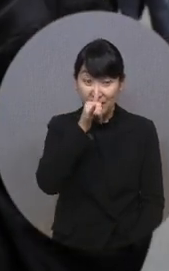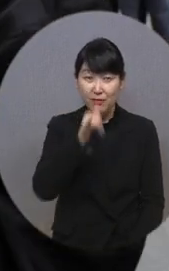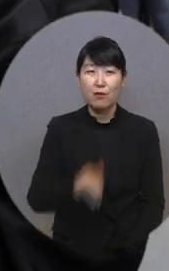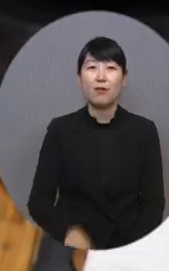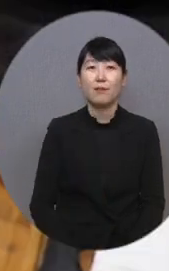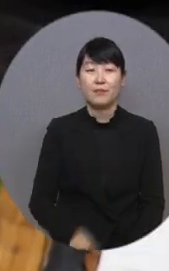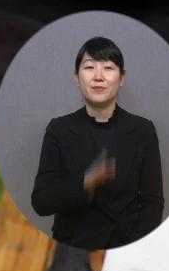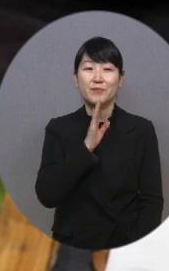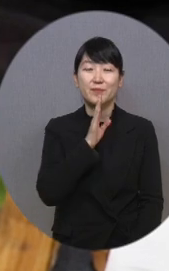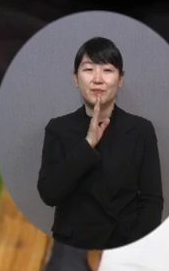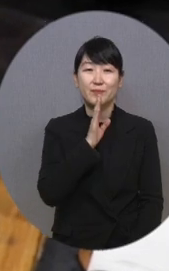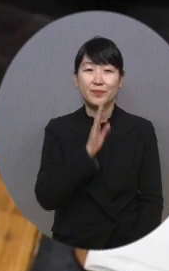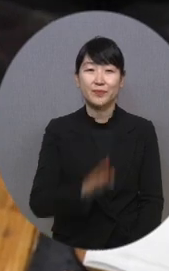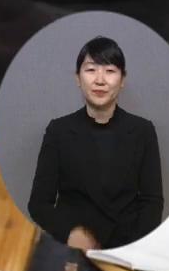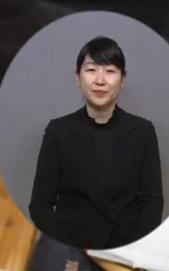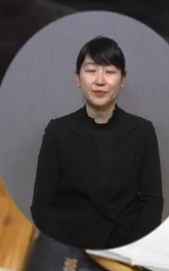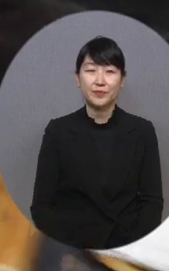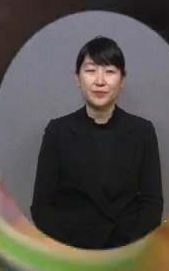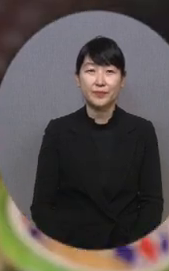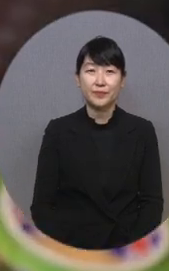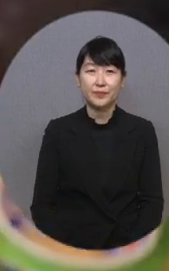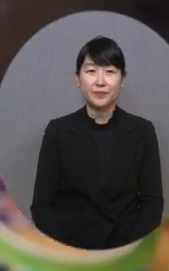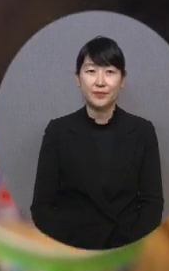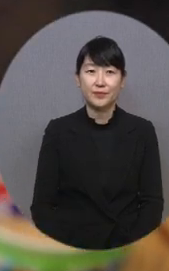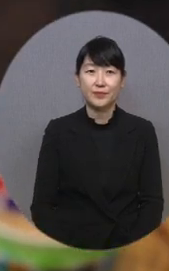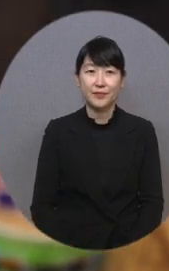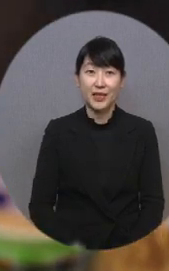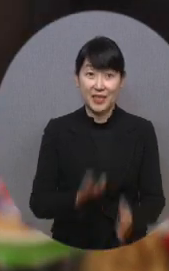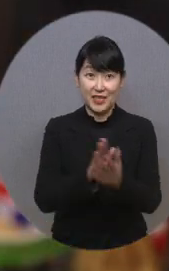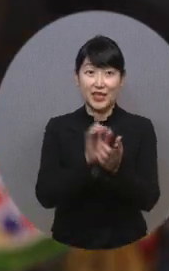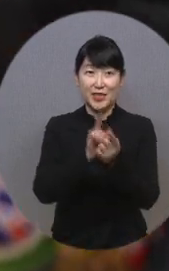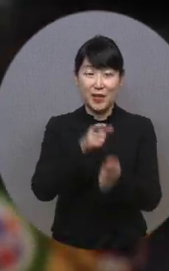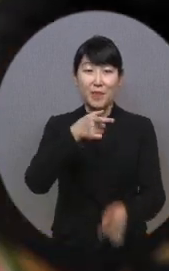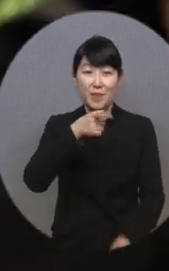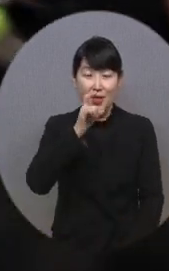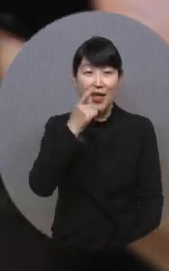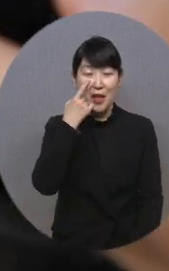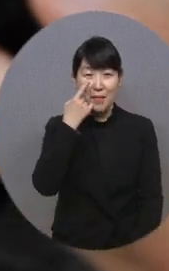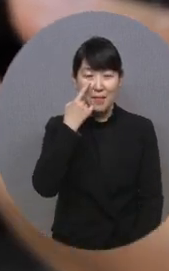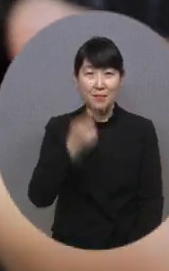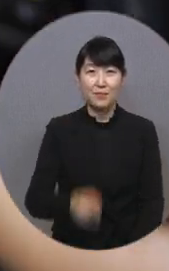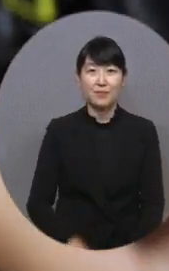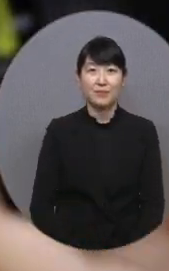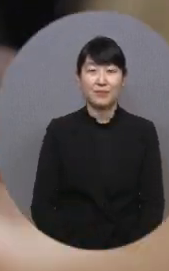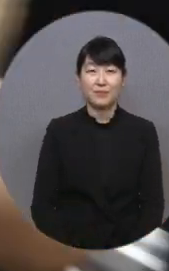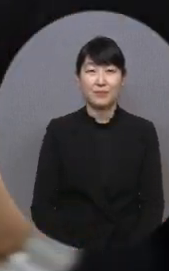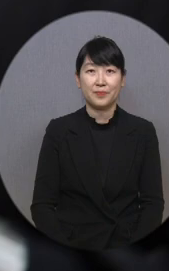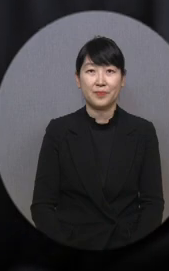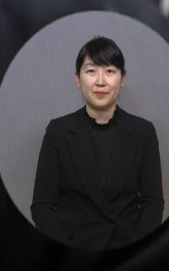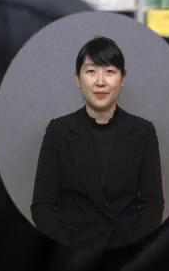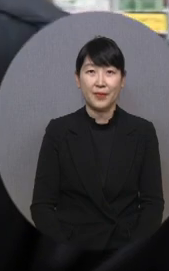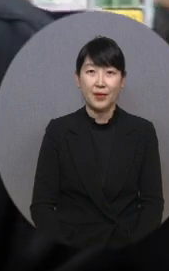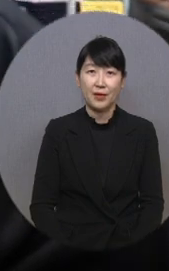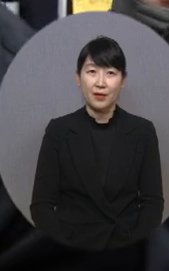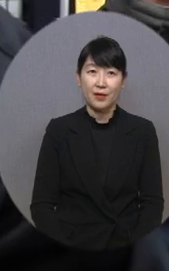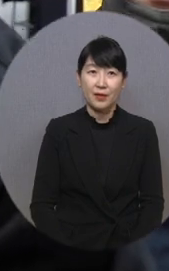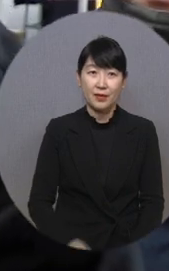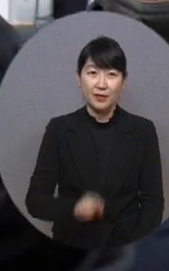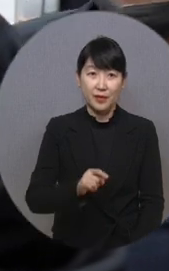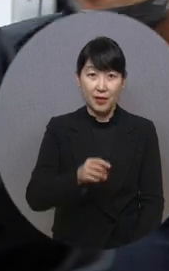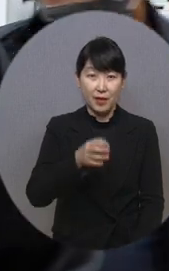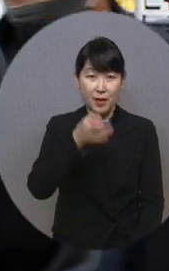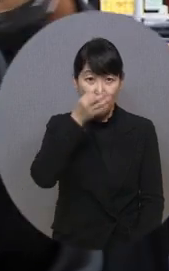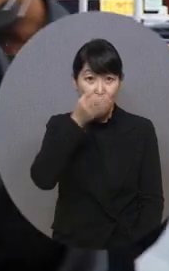그럼요. 이거는. 그럼 직접 맛을 한번 봐야겠죠? 감사합니다. 이게 보면은 보이세요,